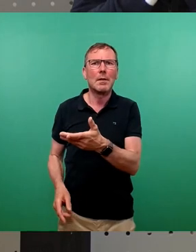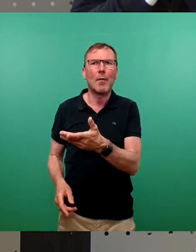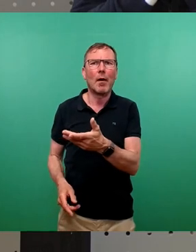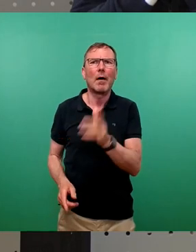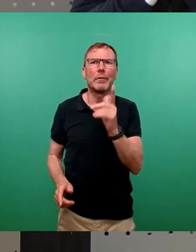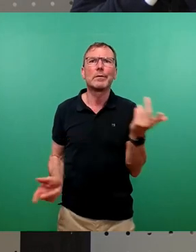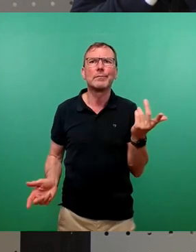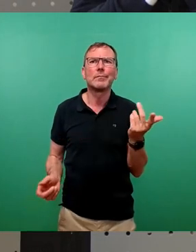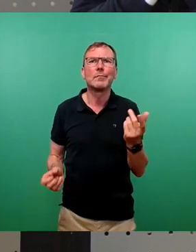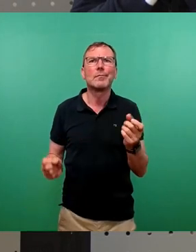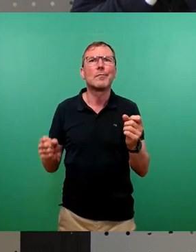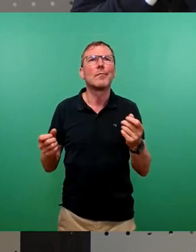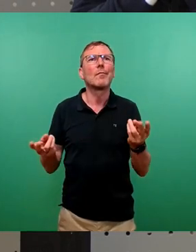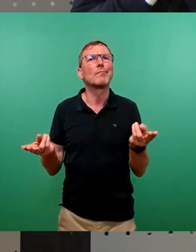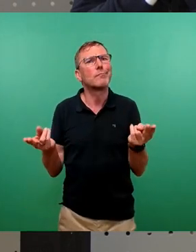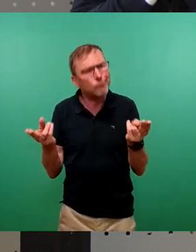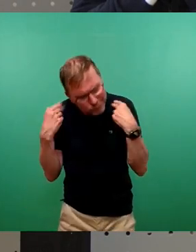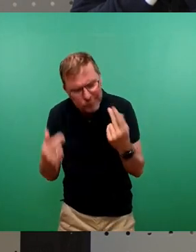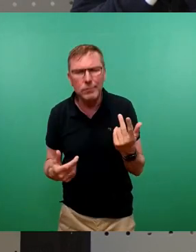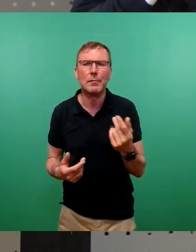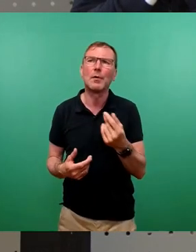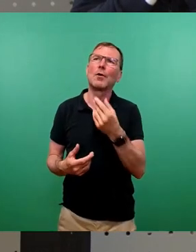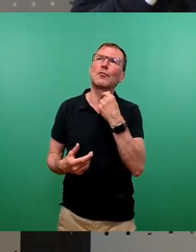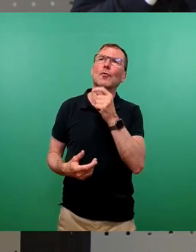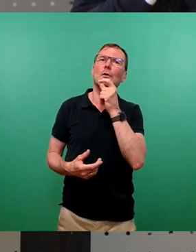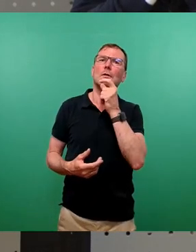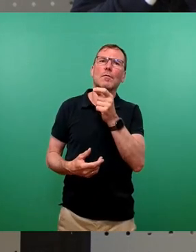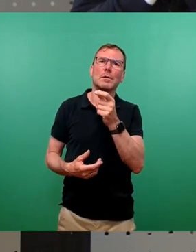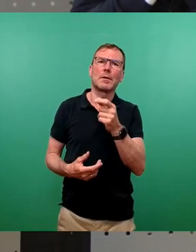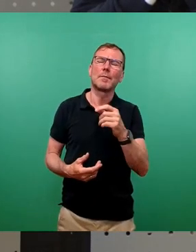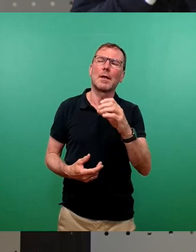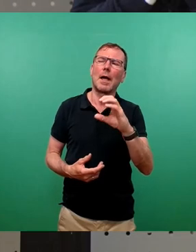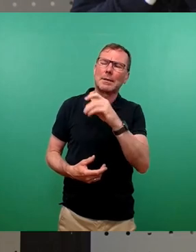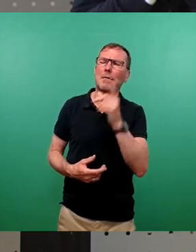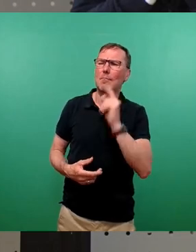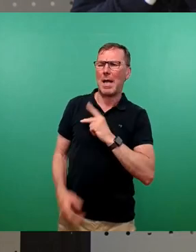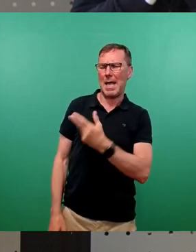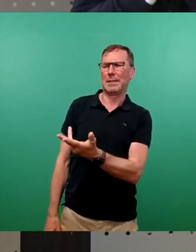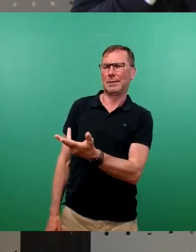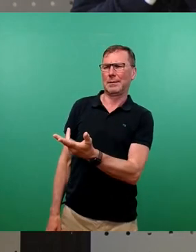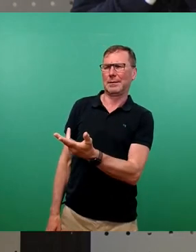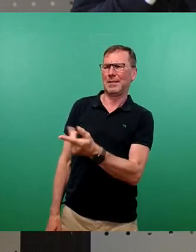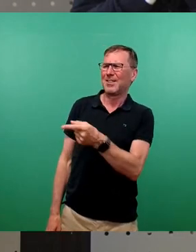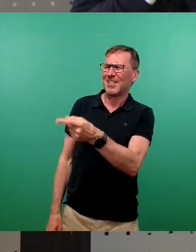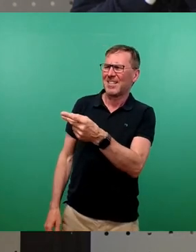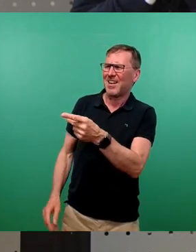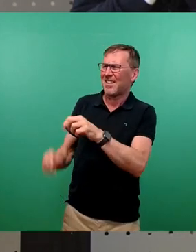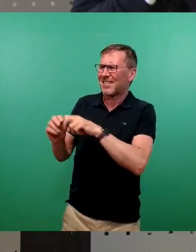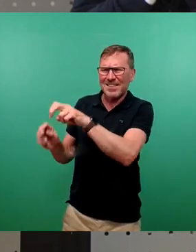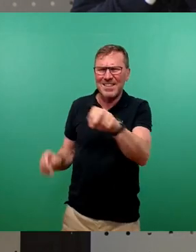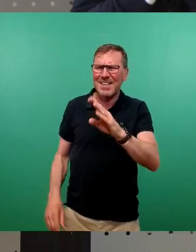fällt und das dann mit den schönen Worten, also Christiane, mal ehrlich, wirklich, dass du dann überhaupt noch nach vorne gehst und